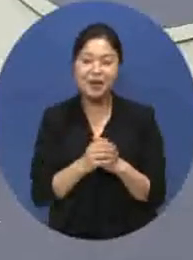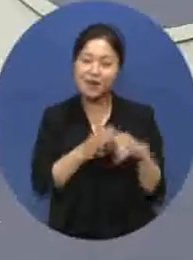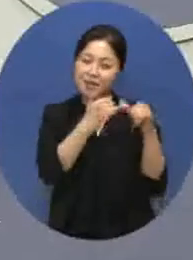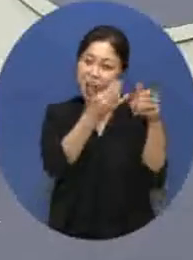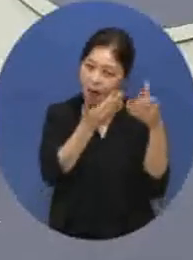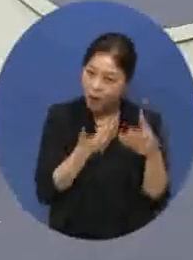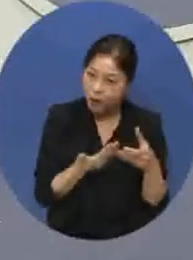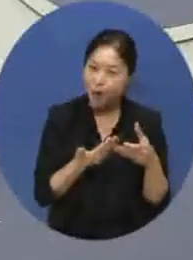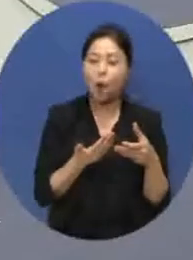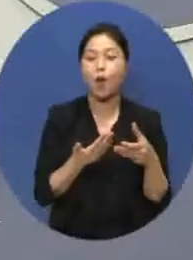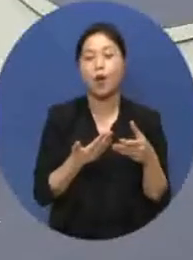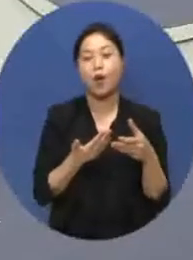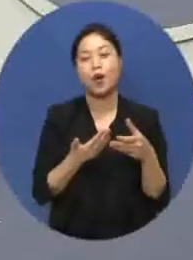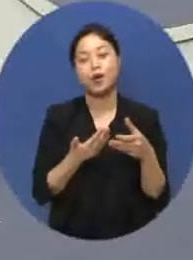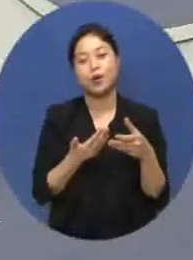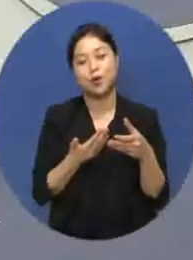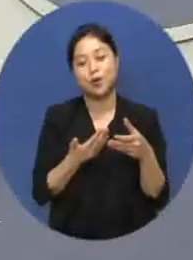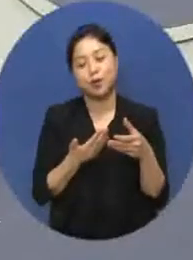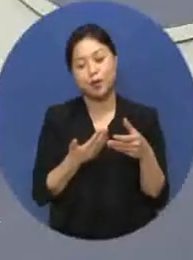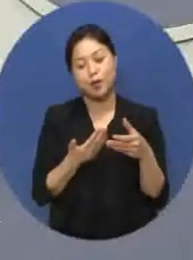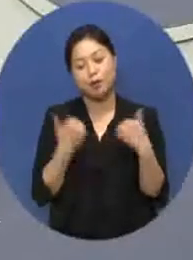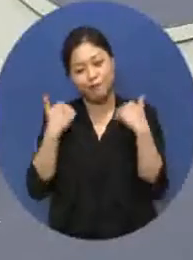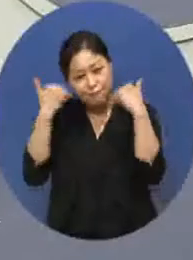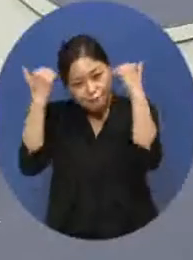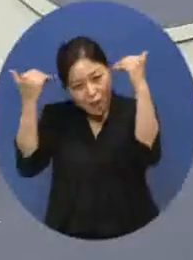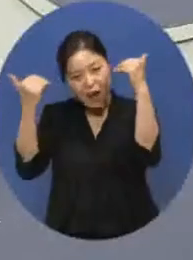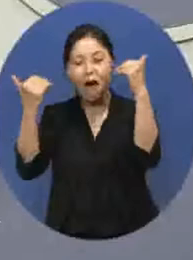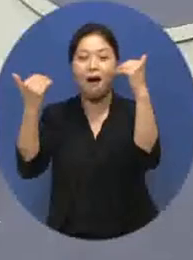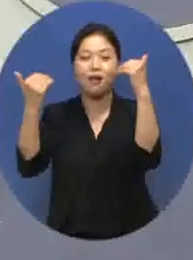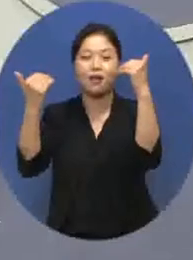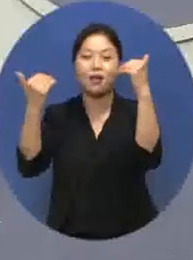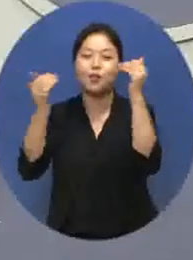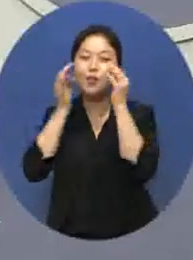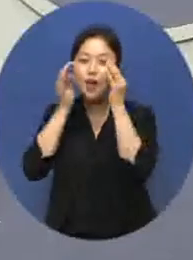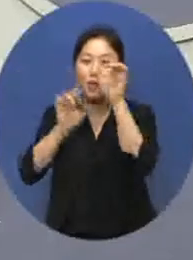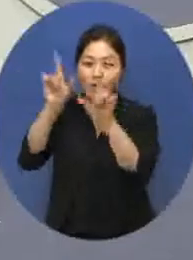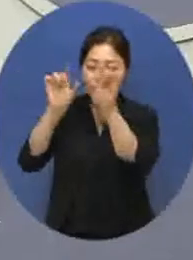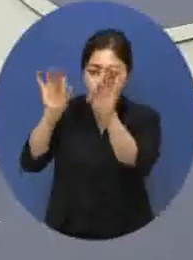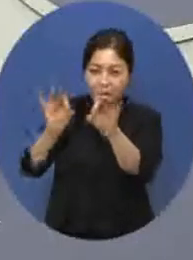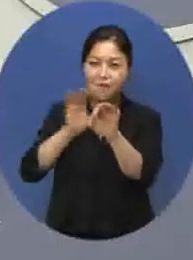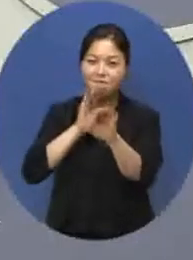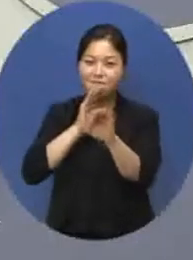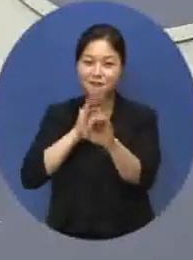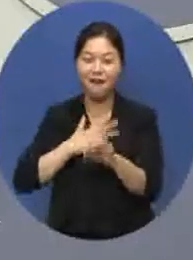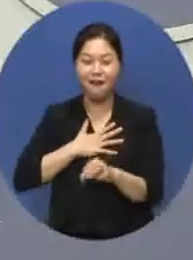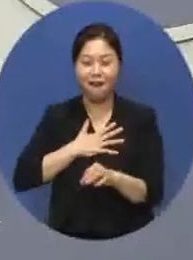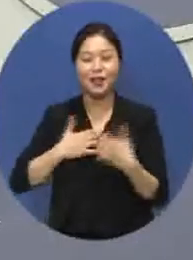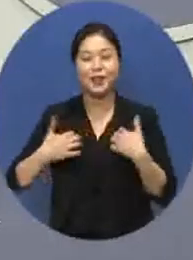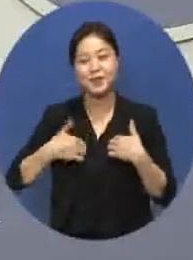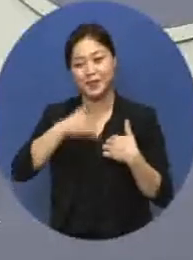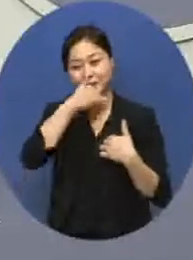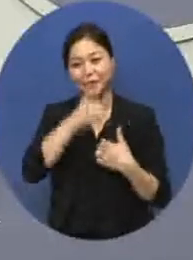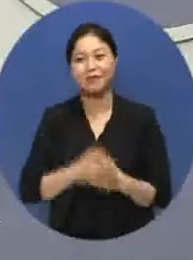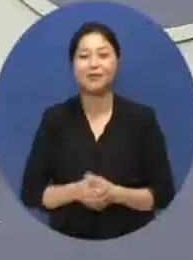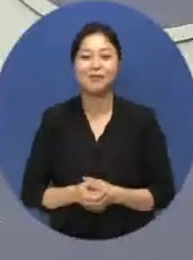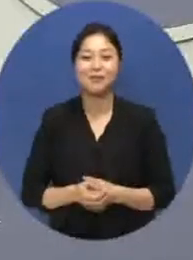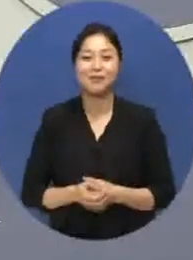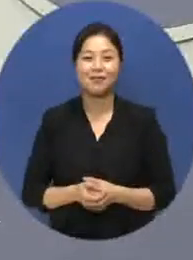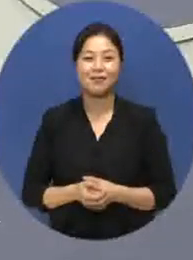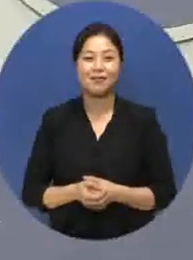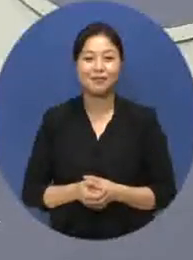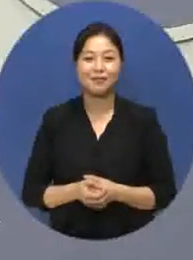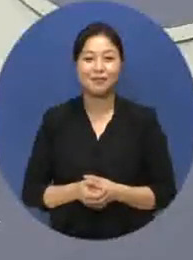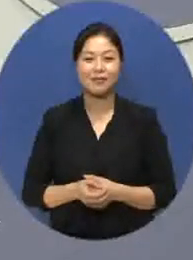입상하고 수상하고 이렇게 성장해 나가는 걸 보면 상당히 좀 뿌듯한 감은 진짜 많이 듭니다. 네.